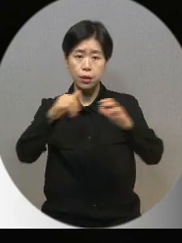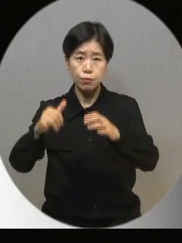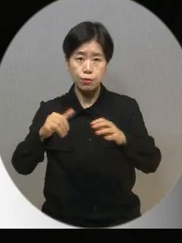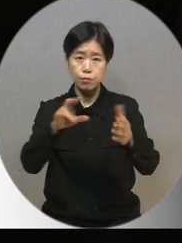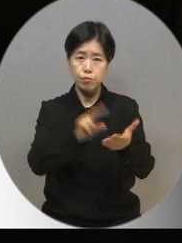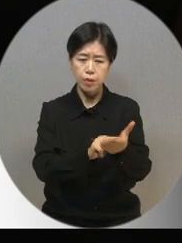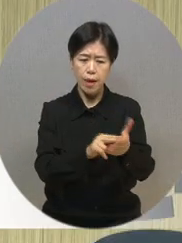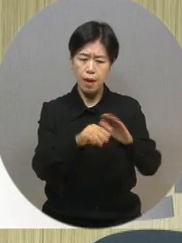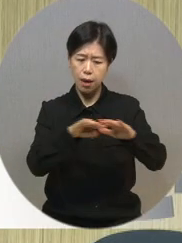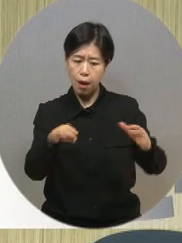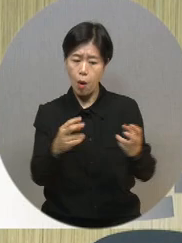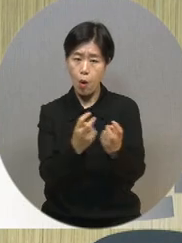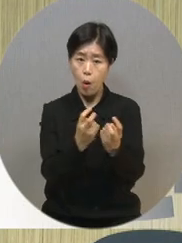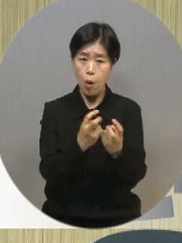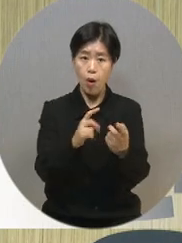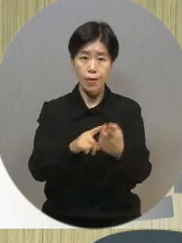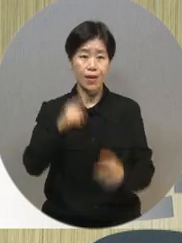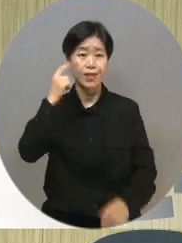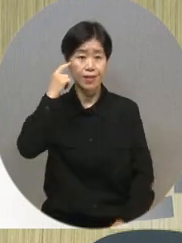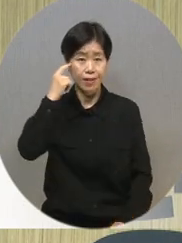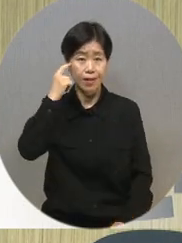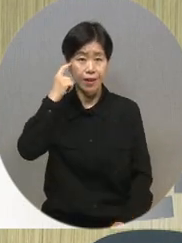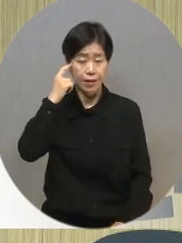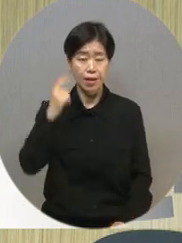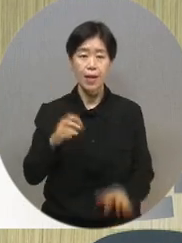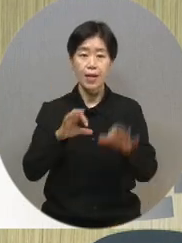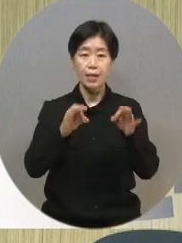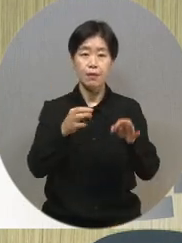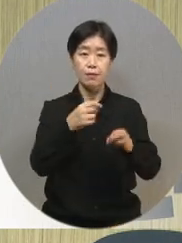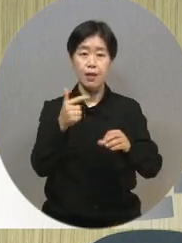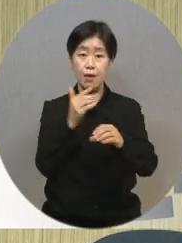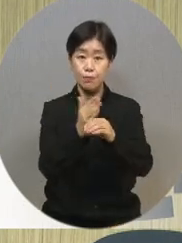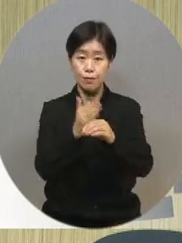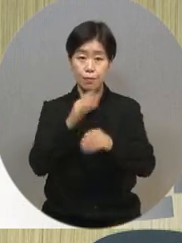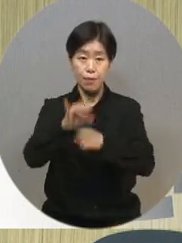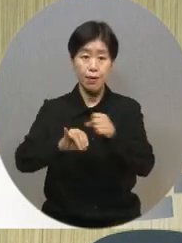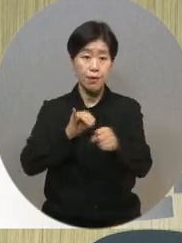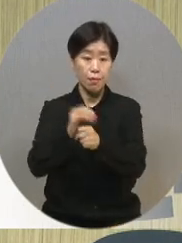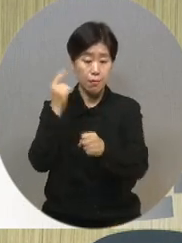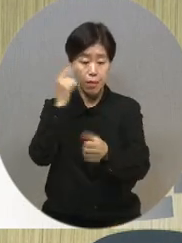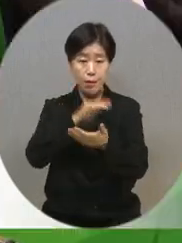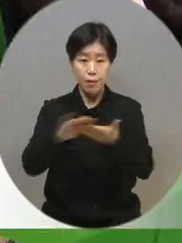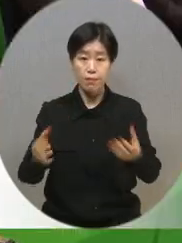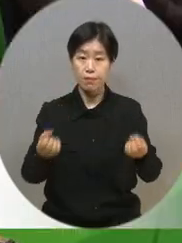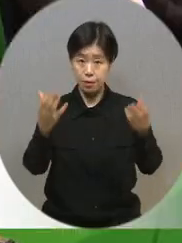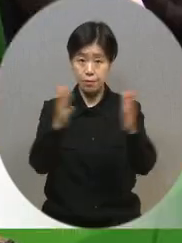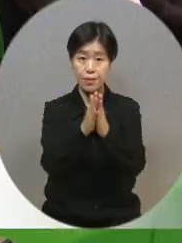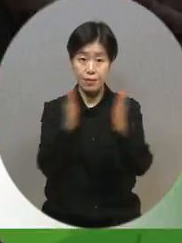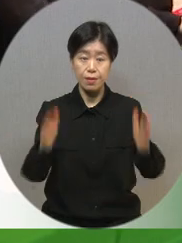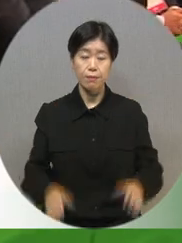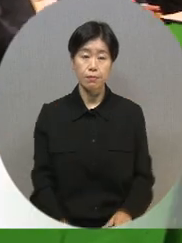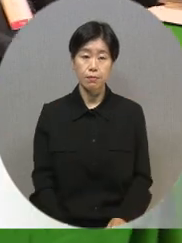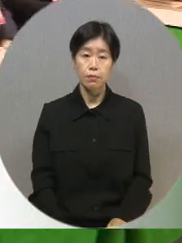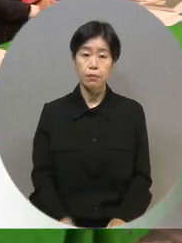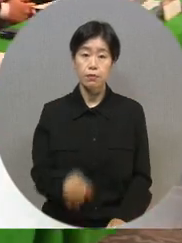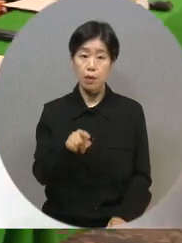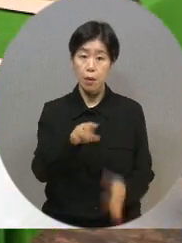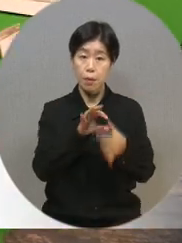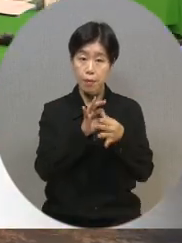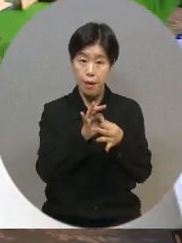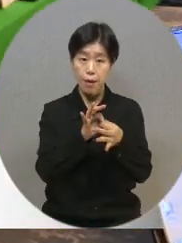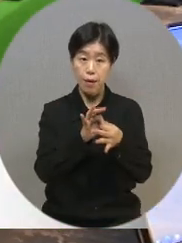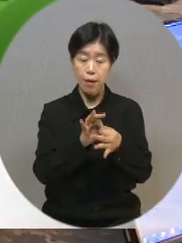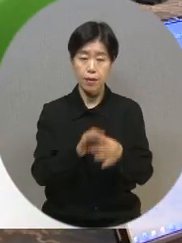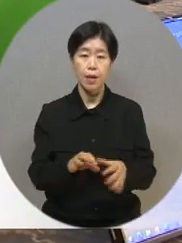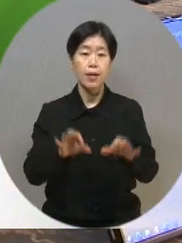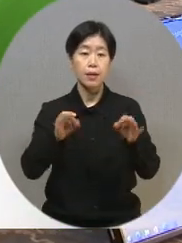해결을 모색하는 김대중 100년 평화 페스티벌을 개최했습니다. 이번 행사는 김대중